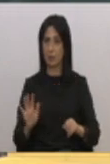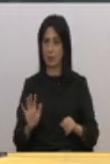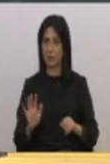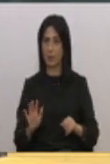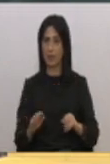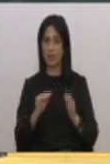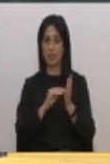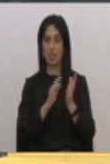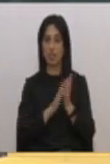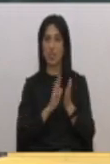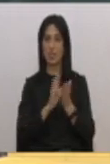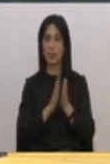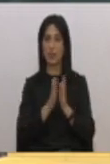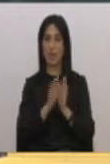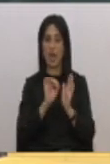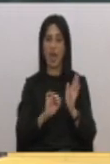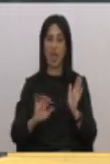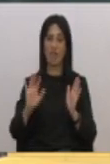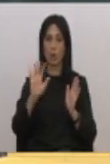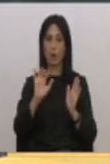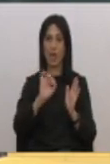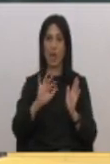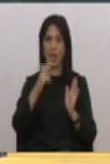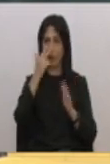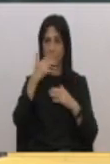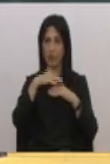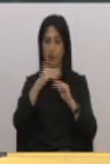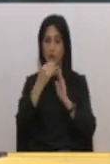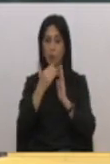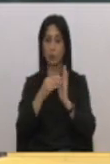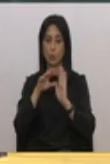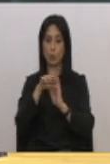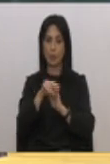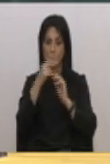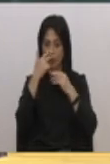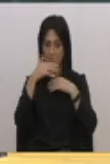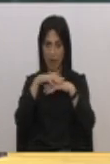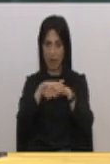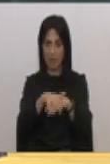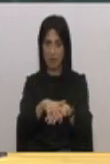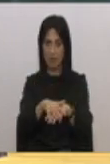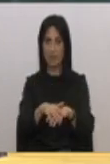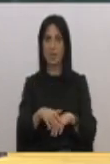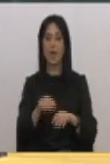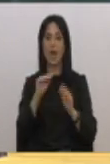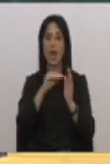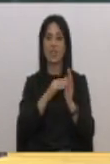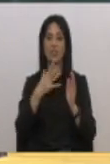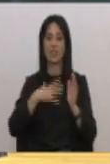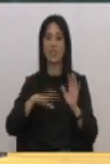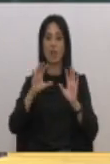ეს ჩანაწერი მდგომარეობს ევროპულ და ევროატლანტიკურ სტრუქტურებში ინტეგრაციაში, რომელიც ასახულია